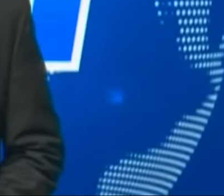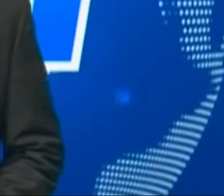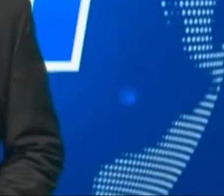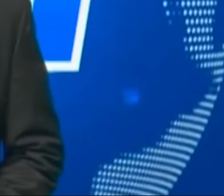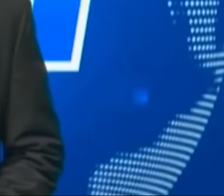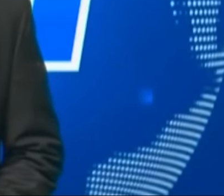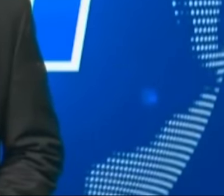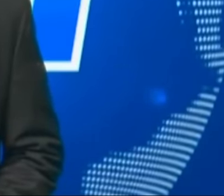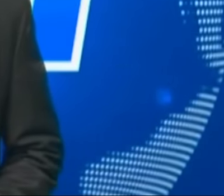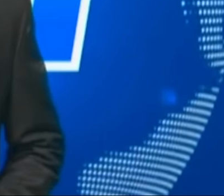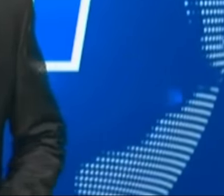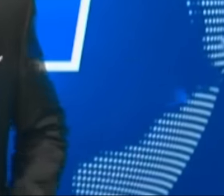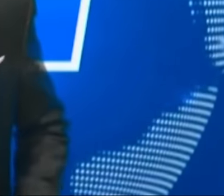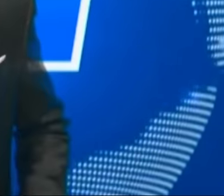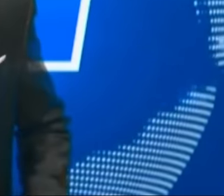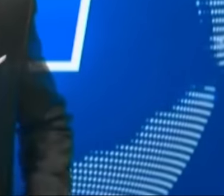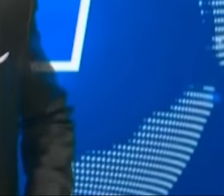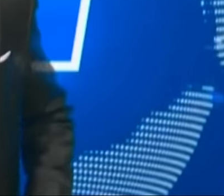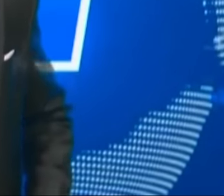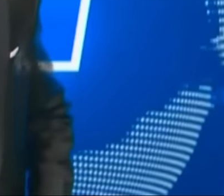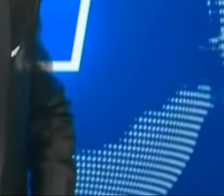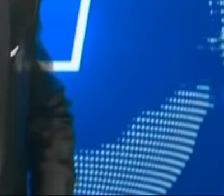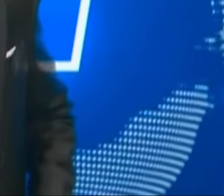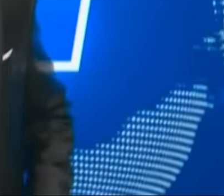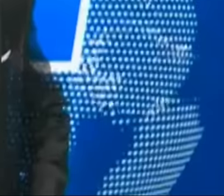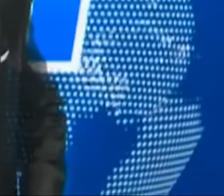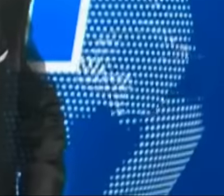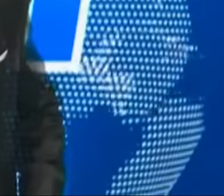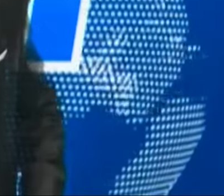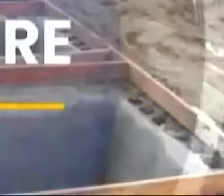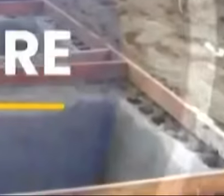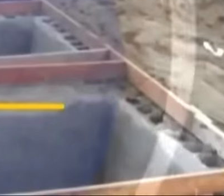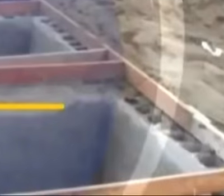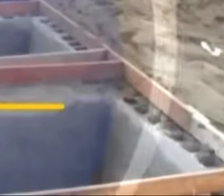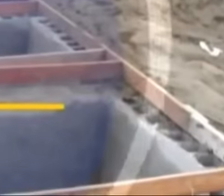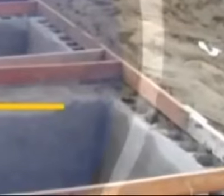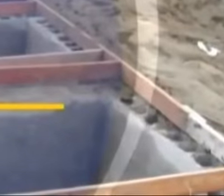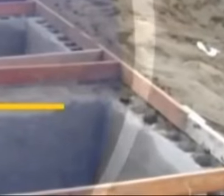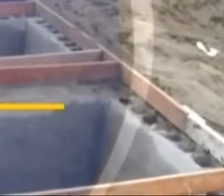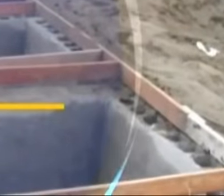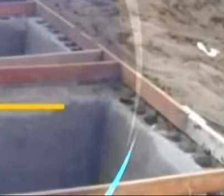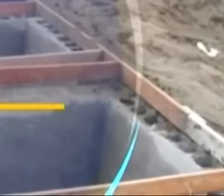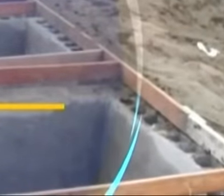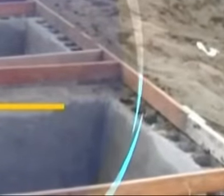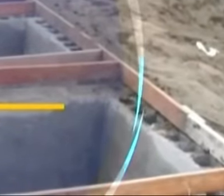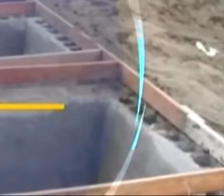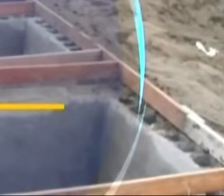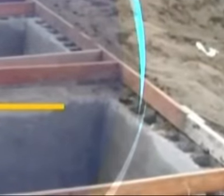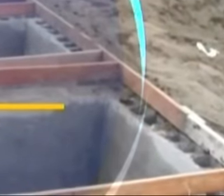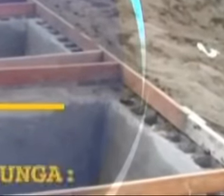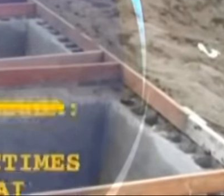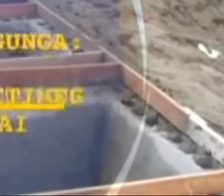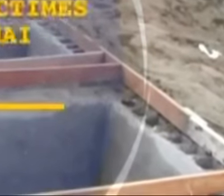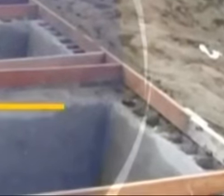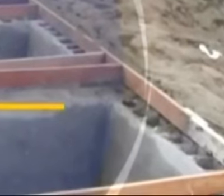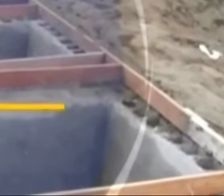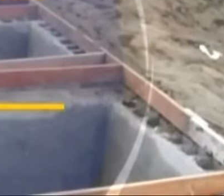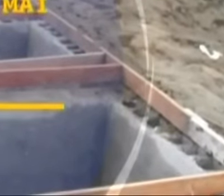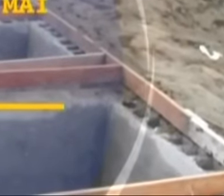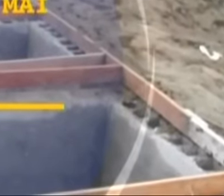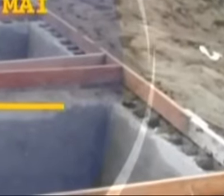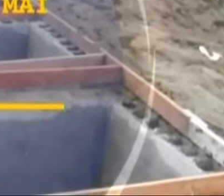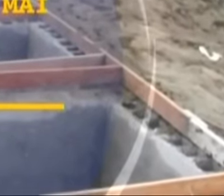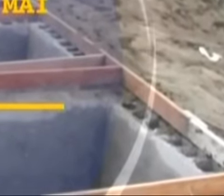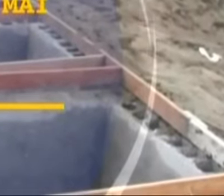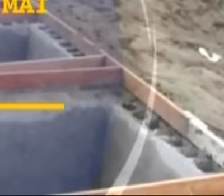Bonsoir et bienvenue à ce journal de 19h à la une de l'actualité de ce soir. L'RDC va pleurer officiellement demain